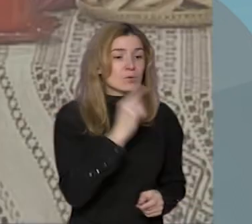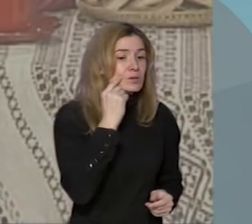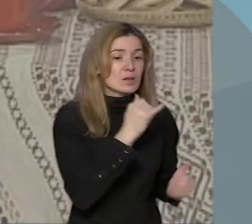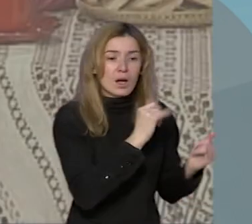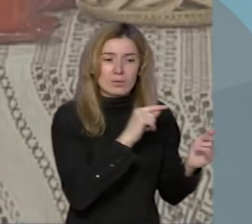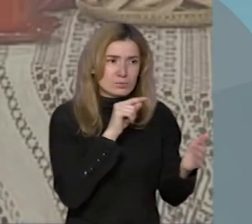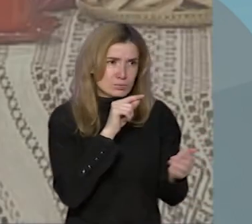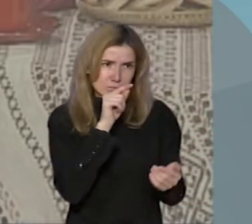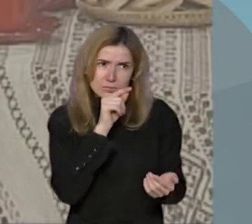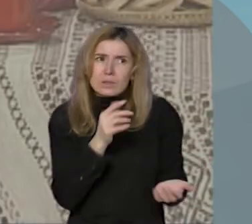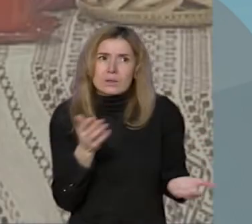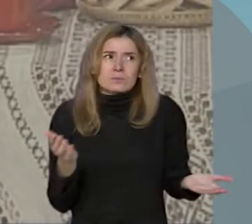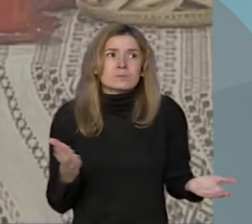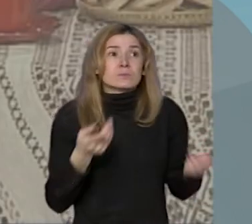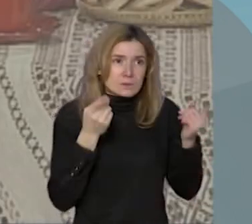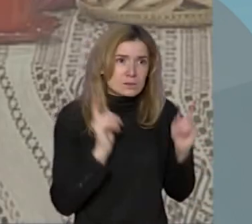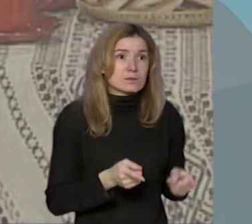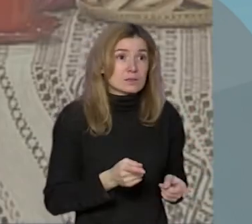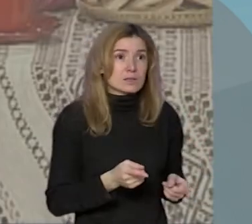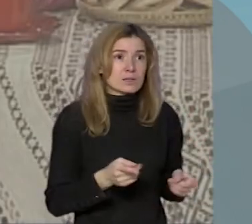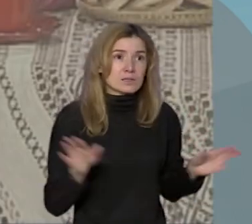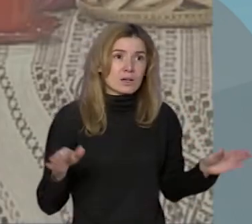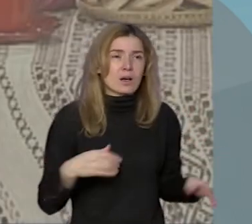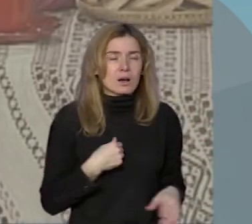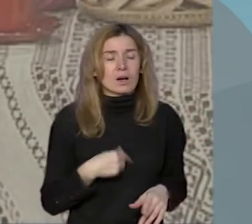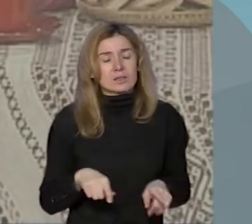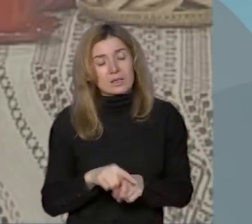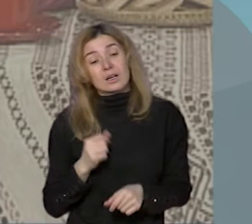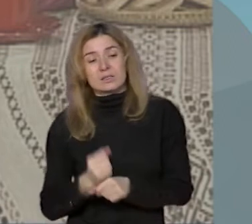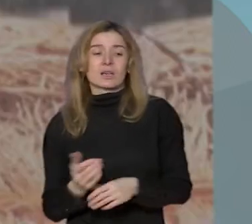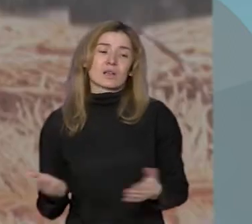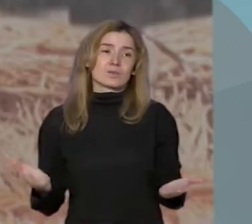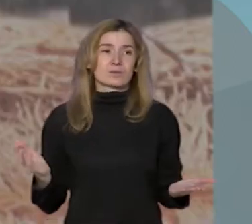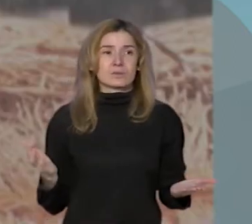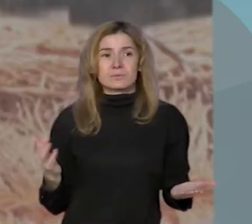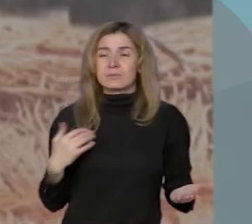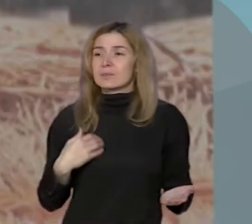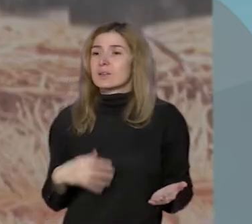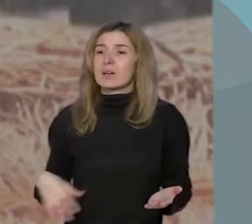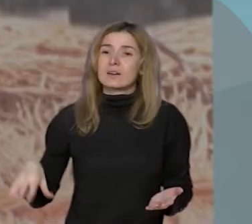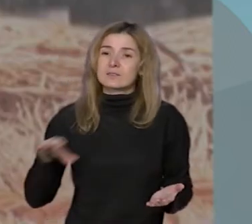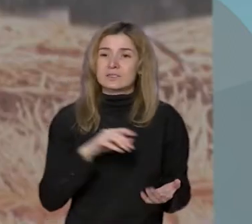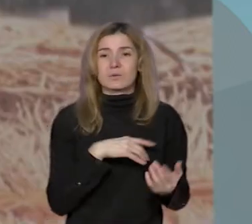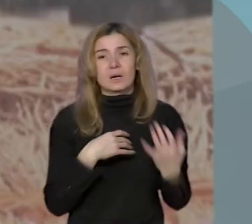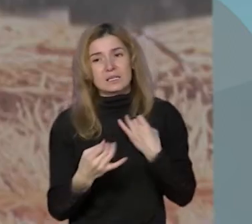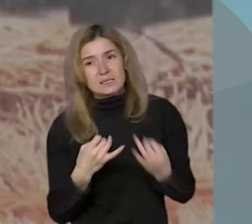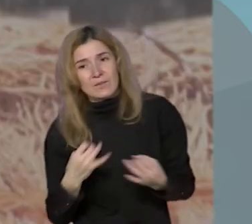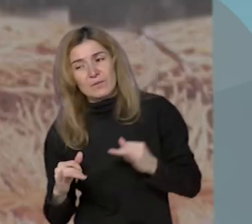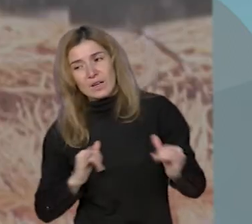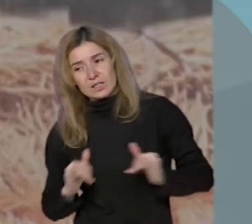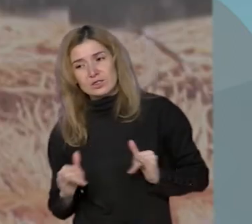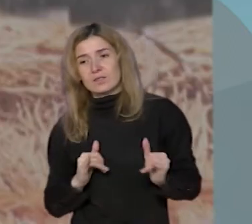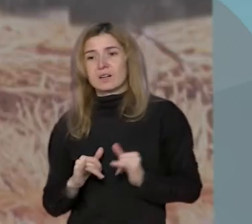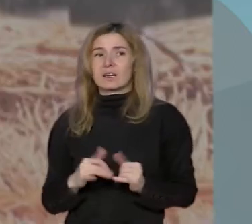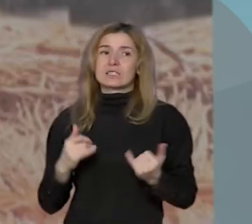никого не обижать? Совершенно верно, сорока. А я так и поступаю. Со всеми вежливо